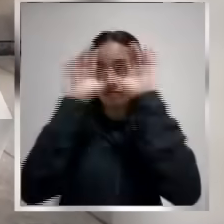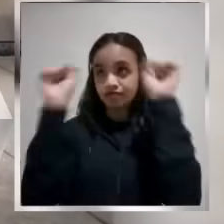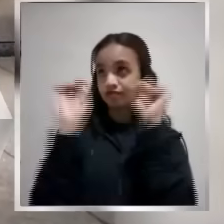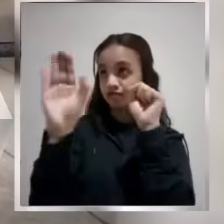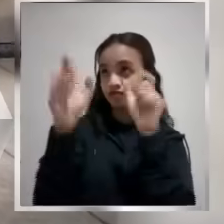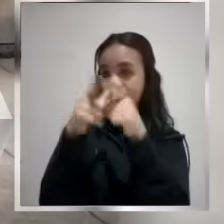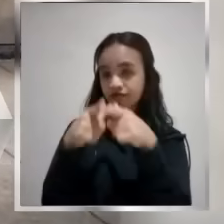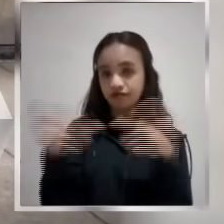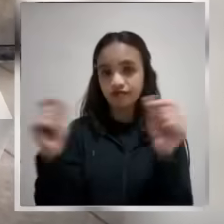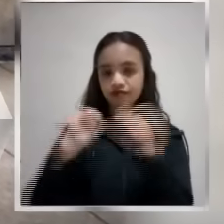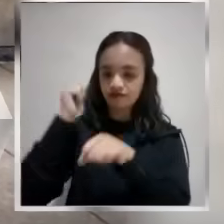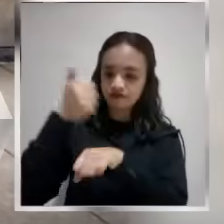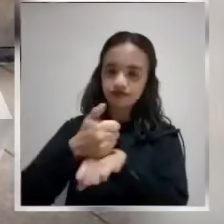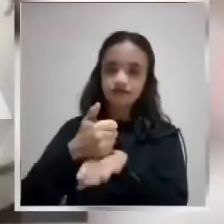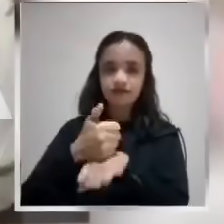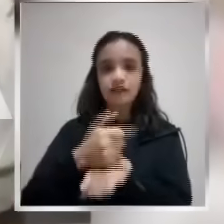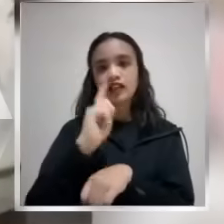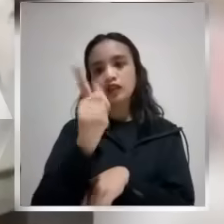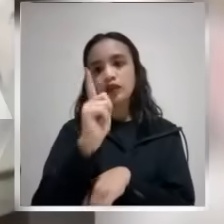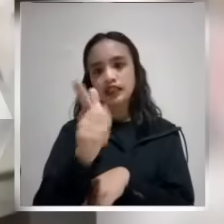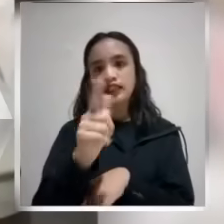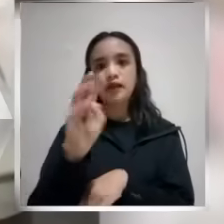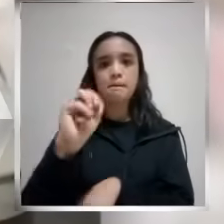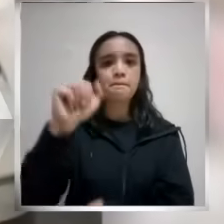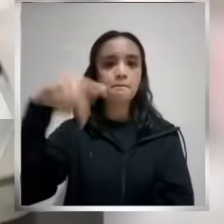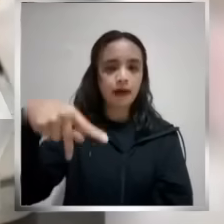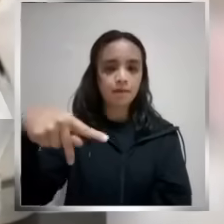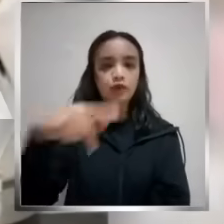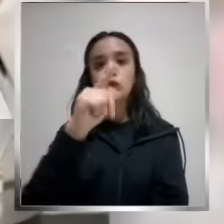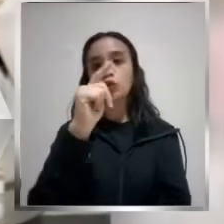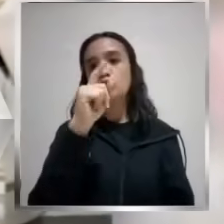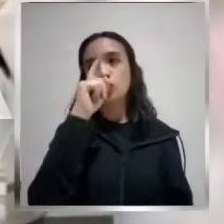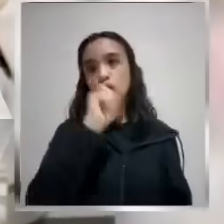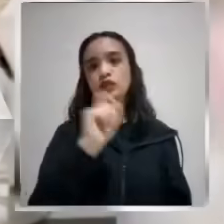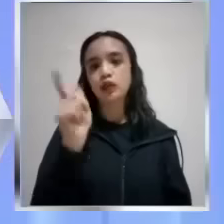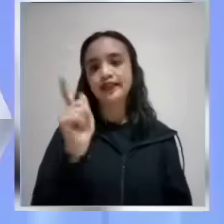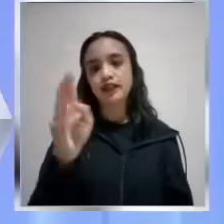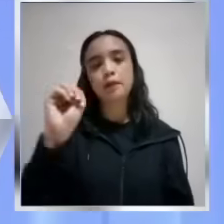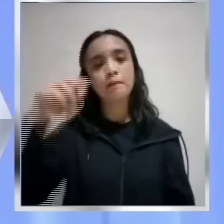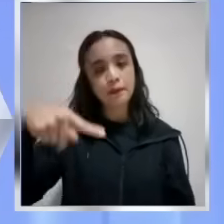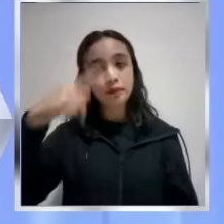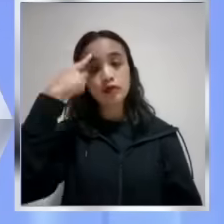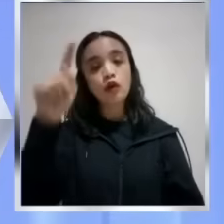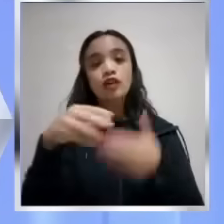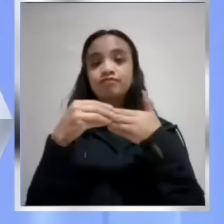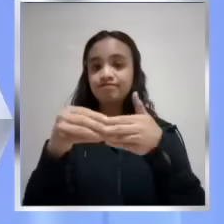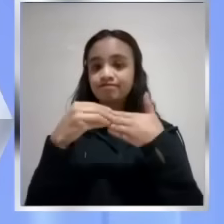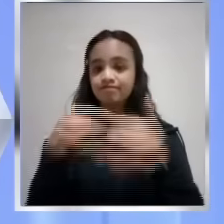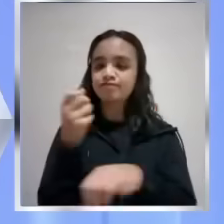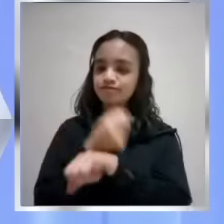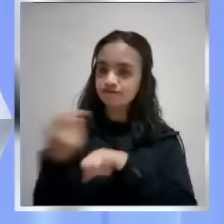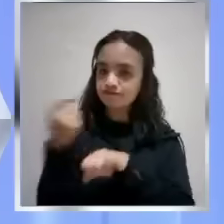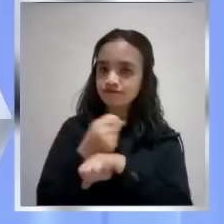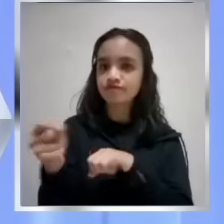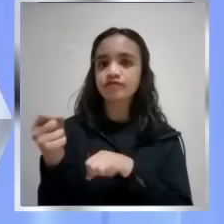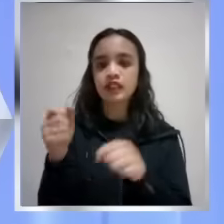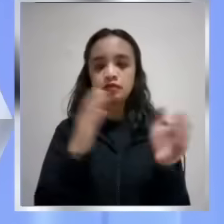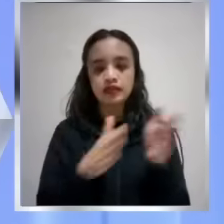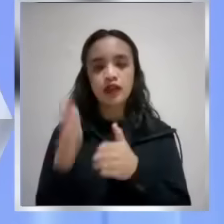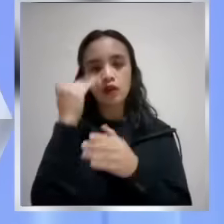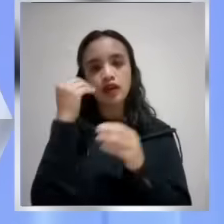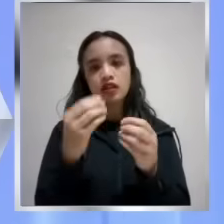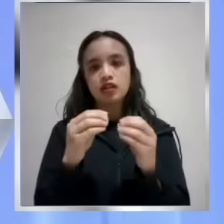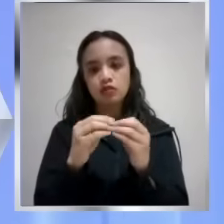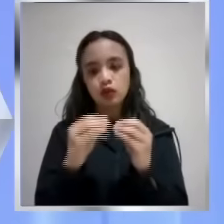10year road map sa paggamit ng bagong teknolohiya at Climate resilient plans para masiguro ang food security at maibsan ng epekto ng global